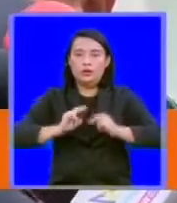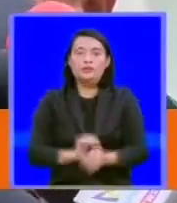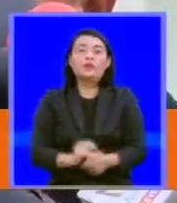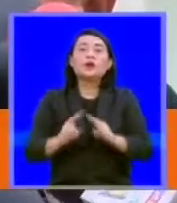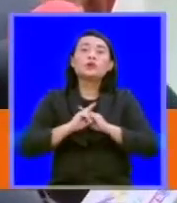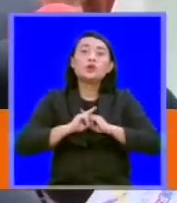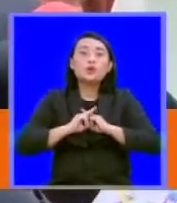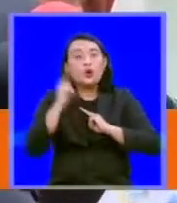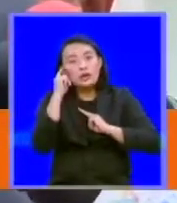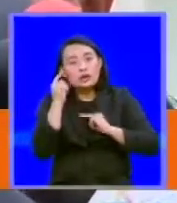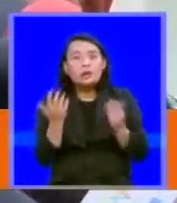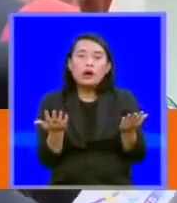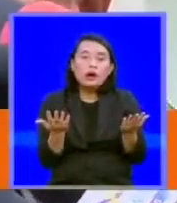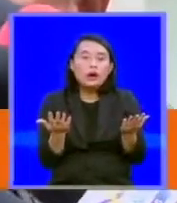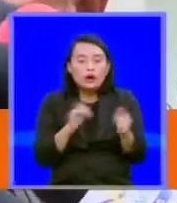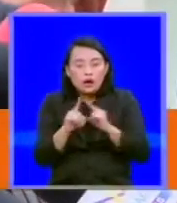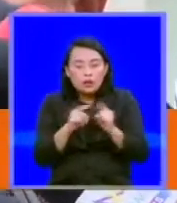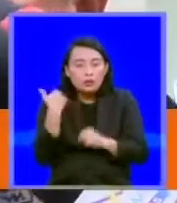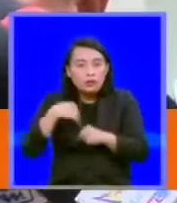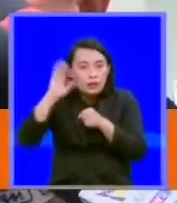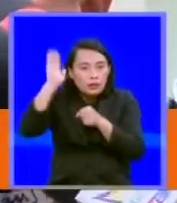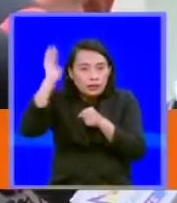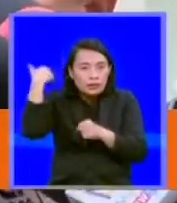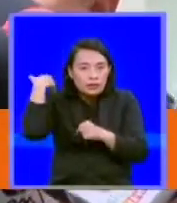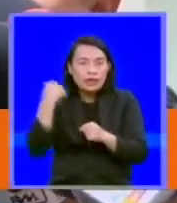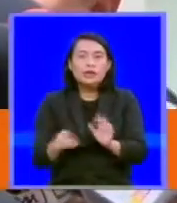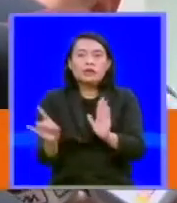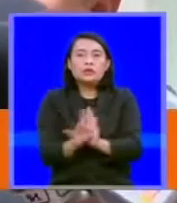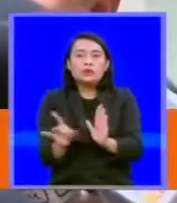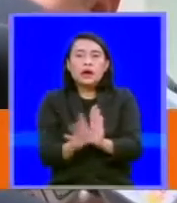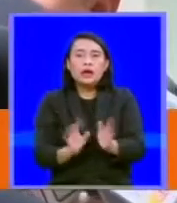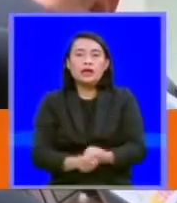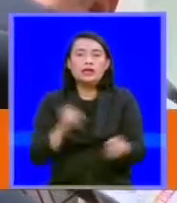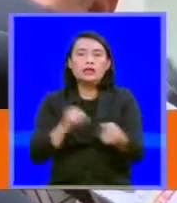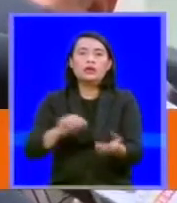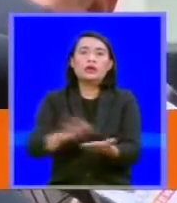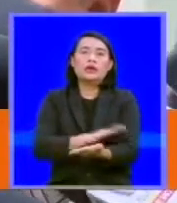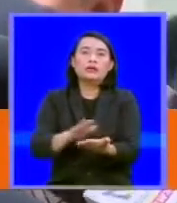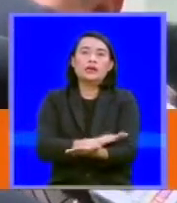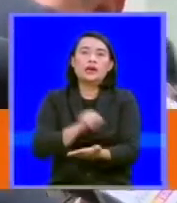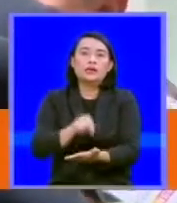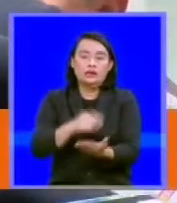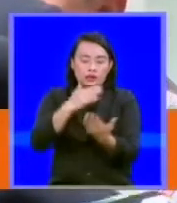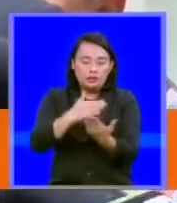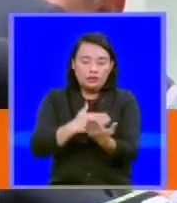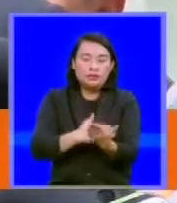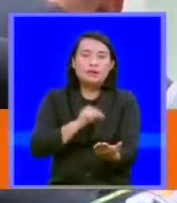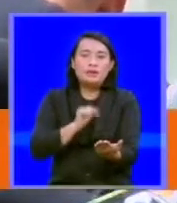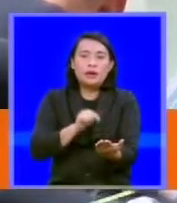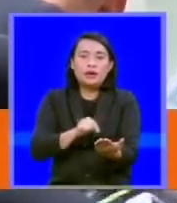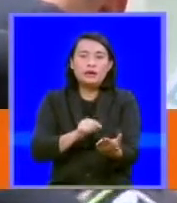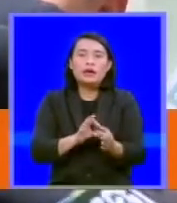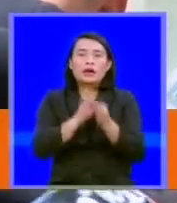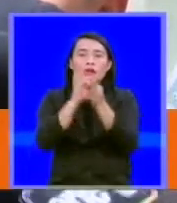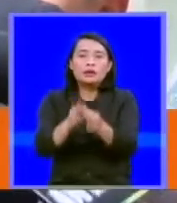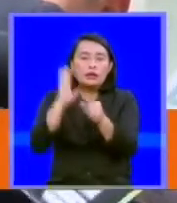ควรจะมาพูดหรือไม่และเรื่องสุดท้ายก็คือเรื่องเอกสารในการที่จะนำม